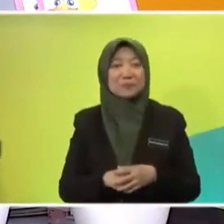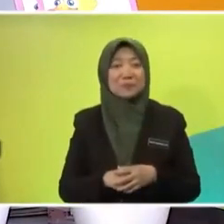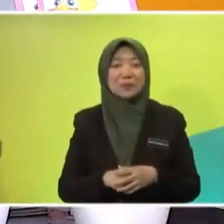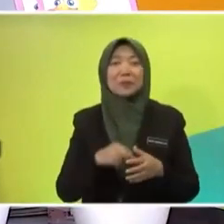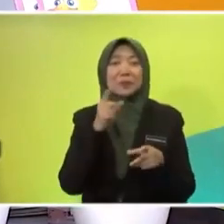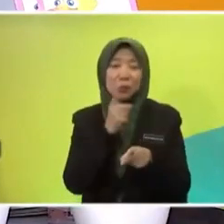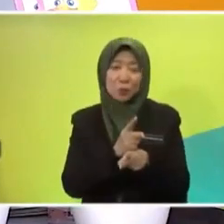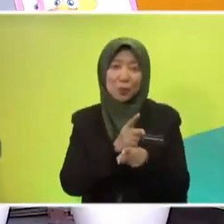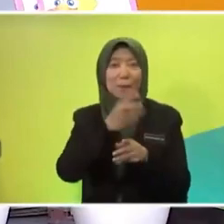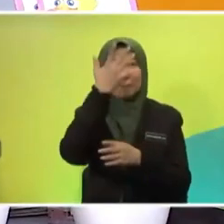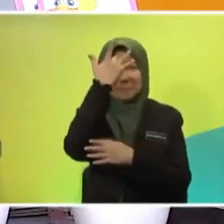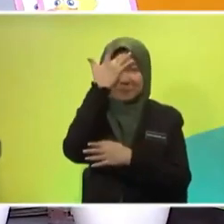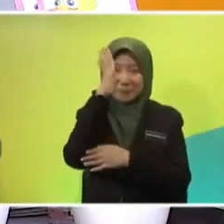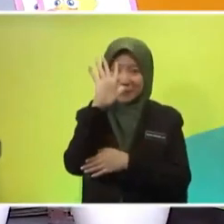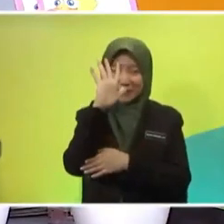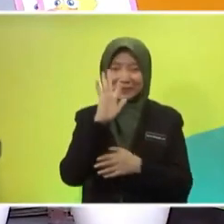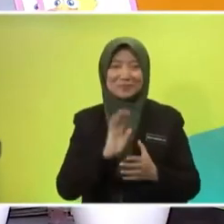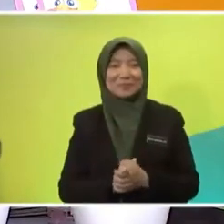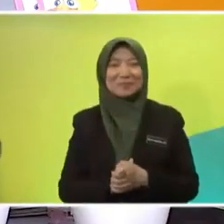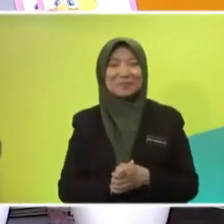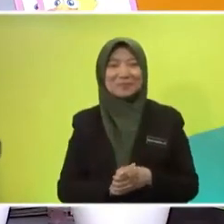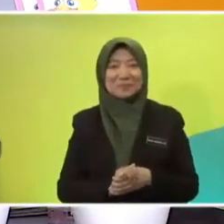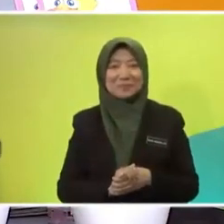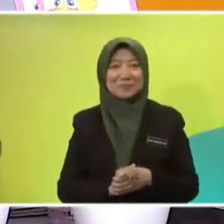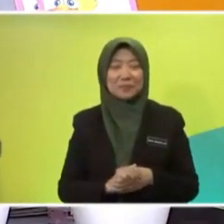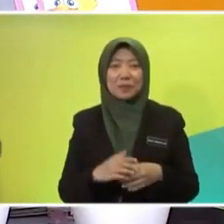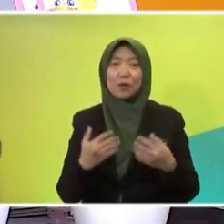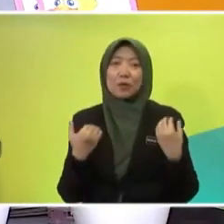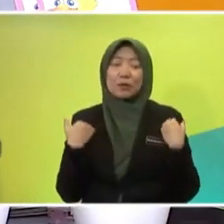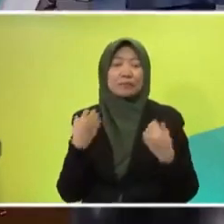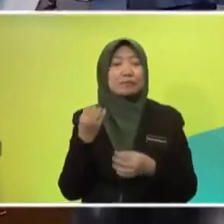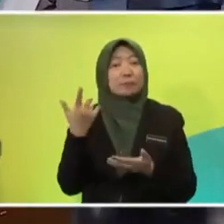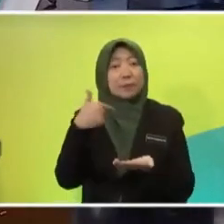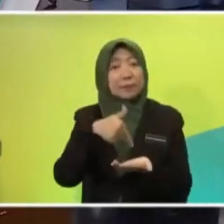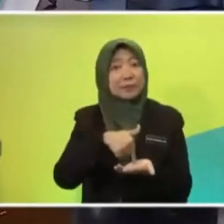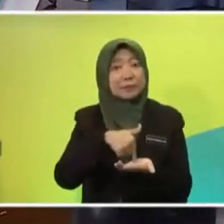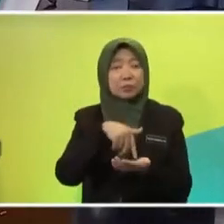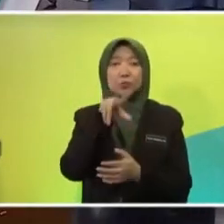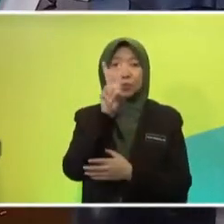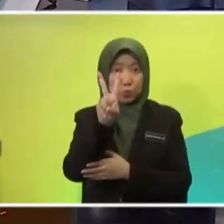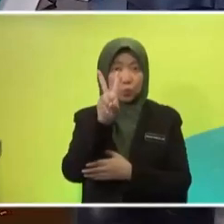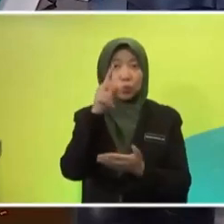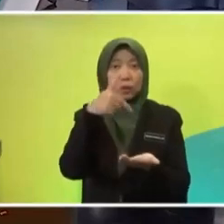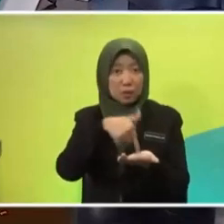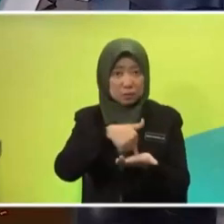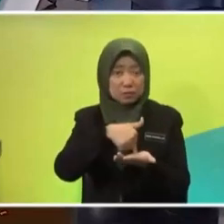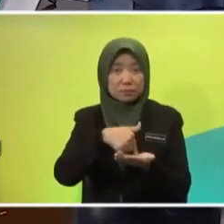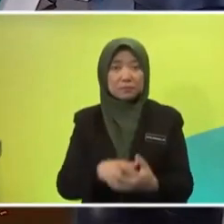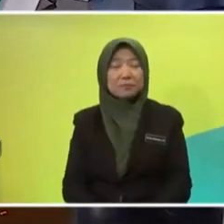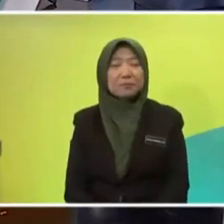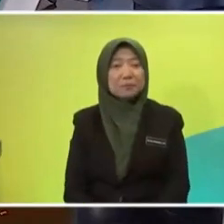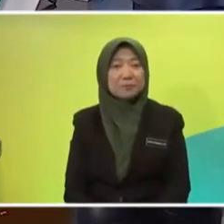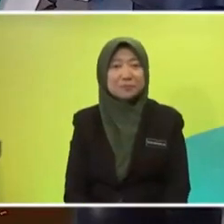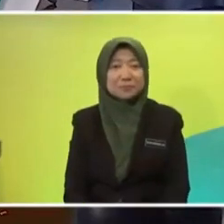betul. Pandai. Okey. Kita ada berapa lagi ya, Kak Rina? Kita ada lagi dua, Cikgu. Hai, kita ada